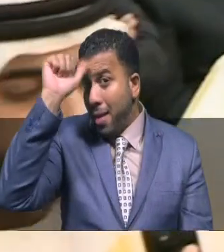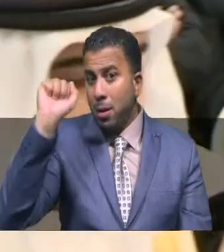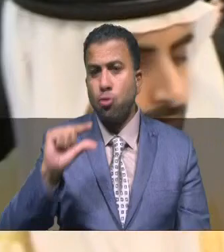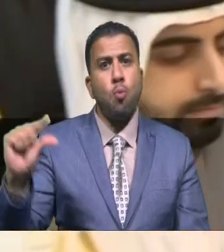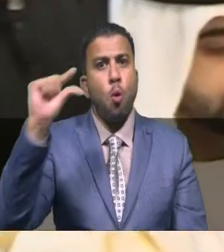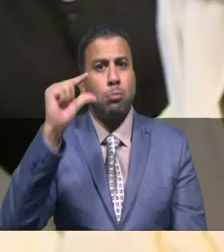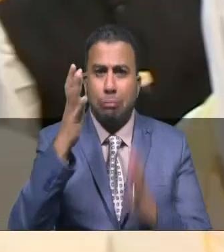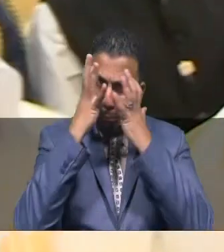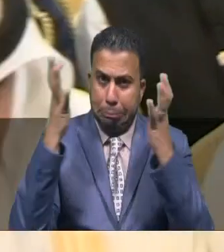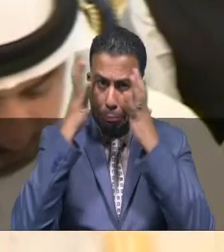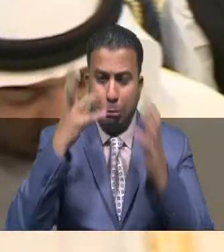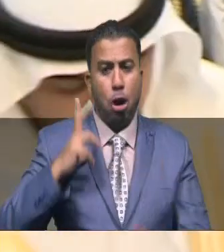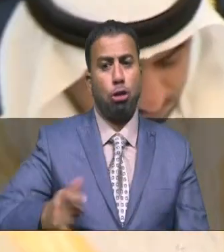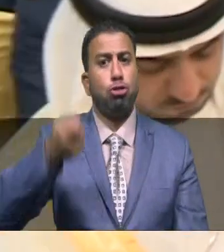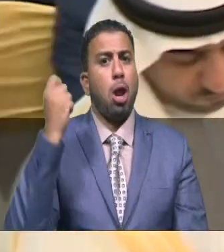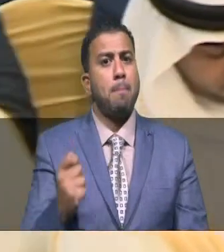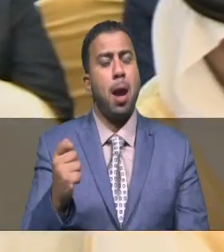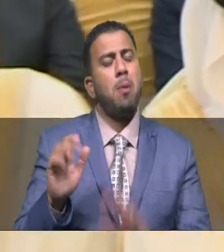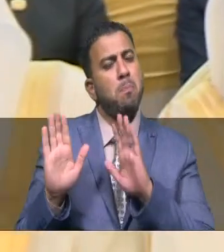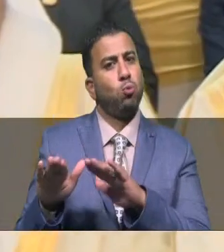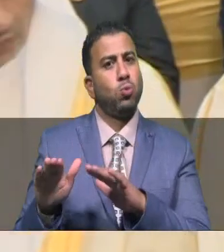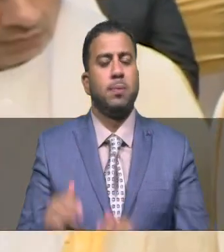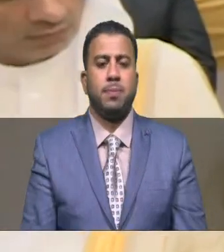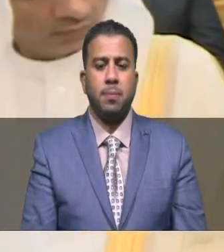والاكادميين ورجال الاعمال فيها